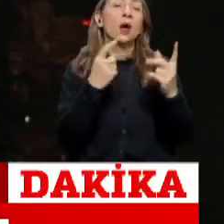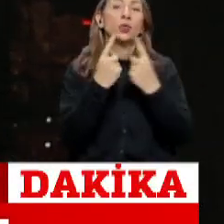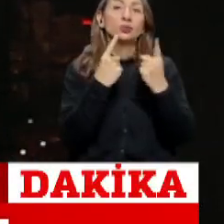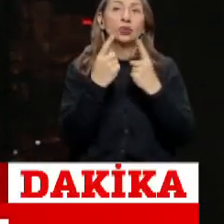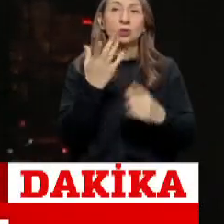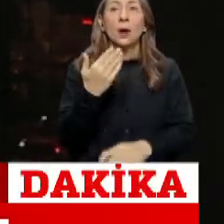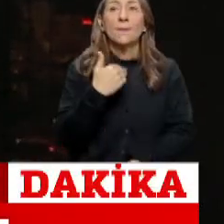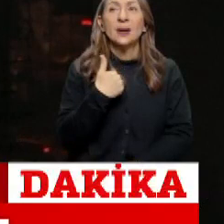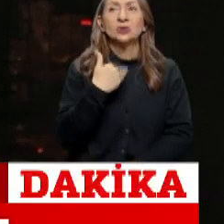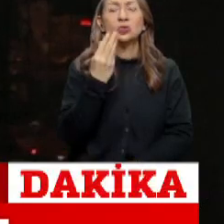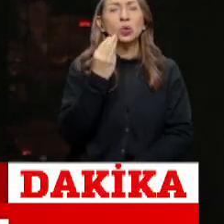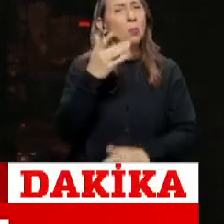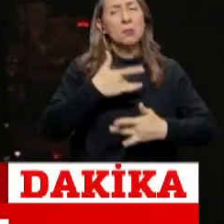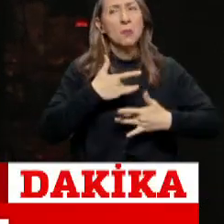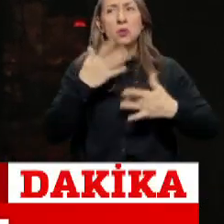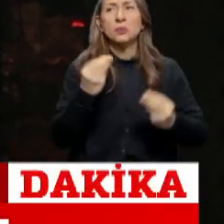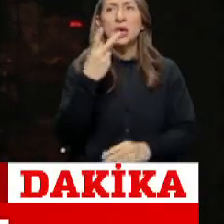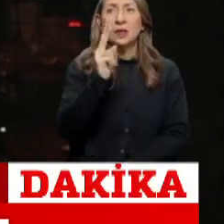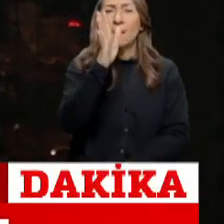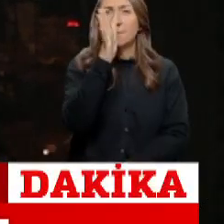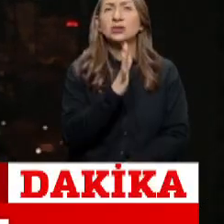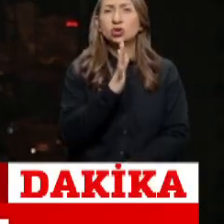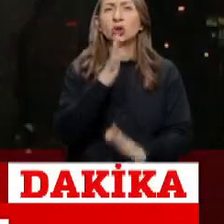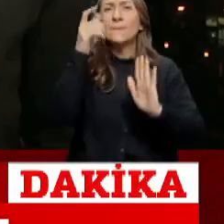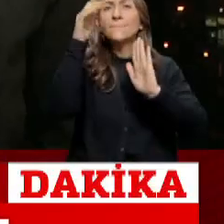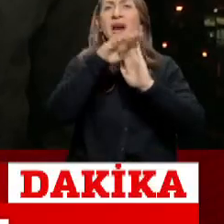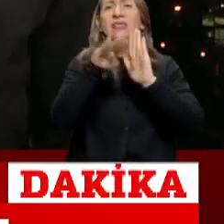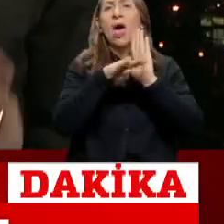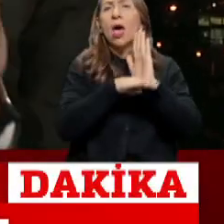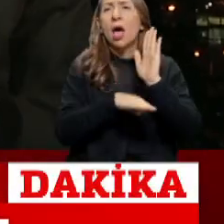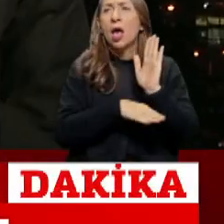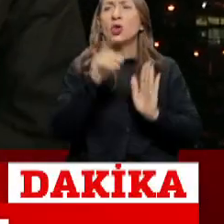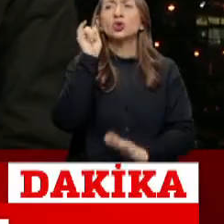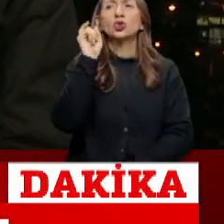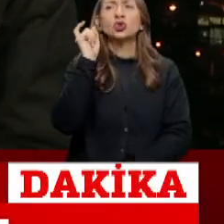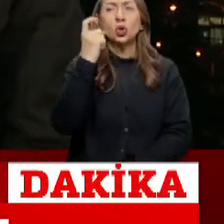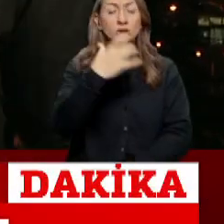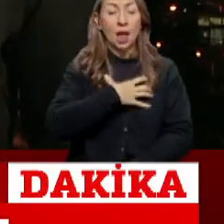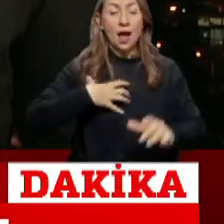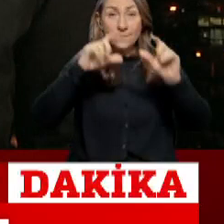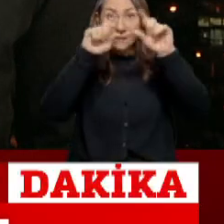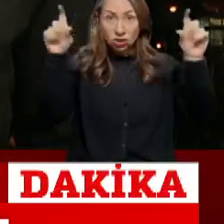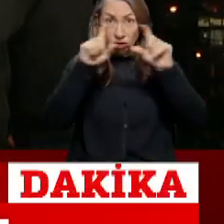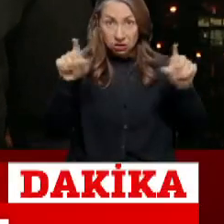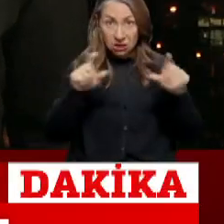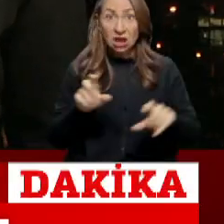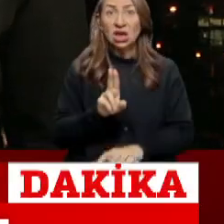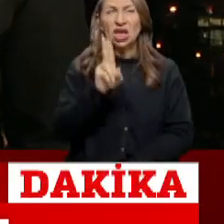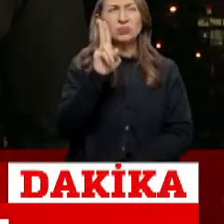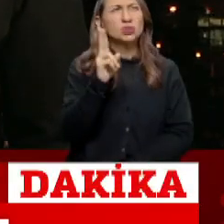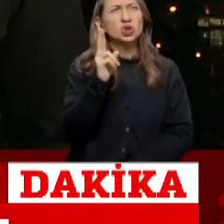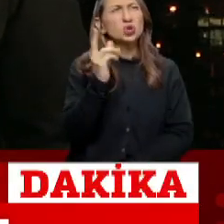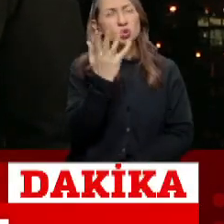yapıyorlar. Ben çok tatmin oldum. Evet, 2500 madde, 9 ana başlık, 70